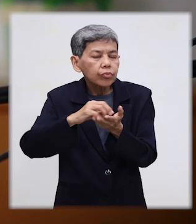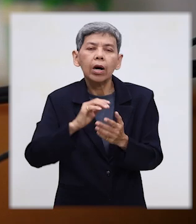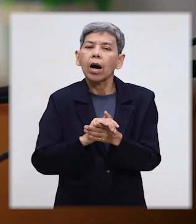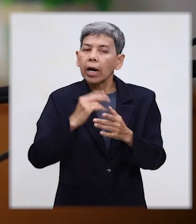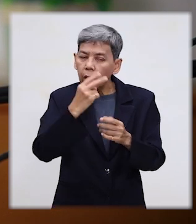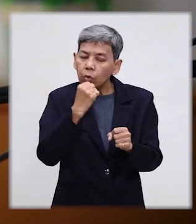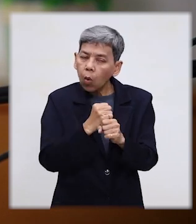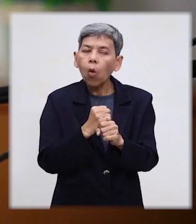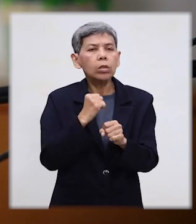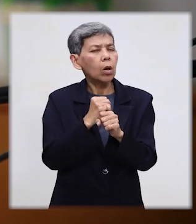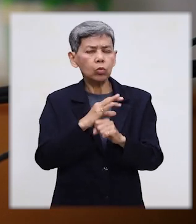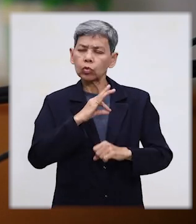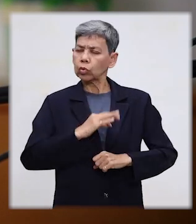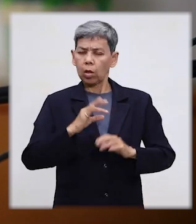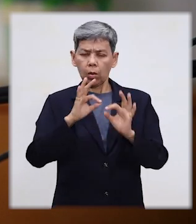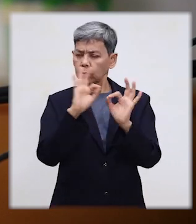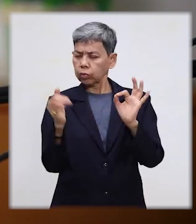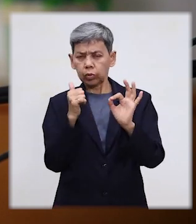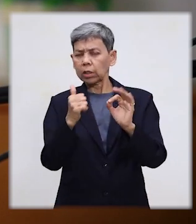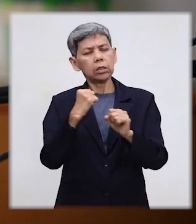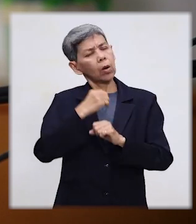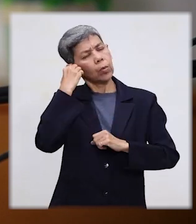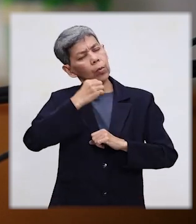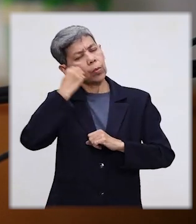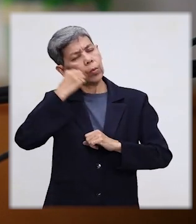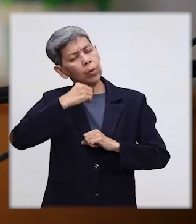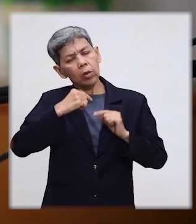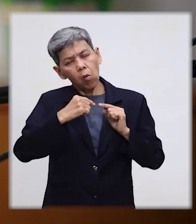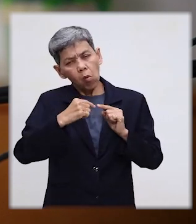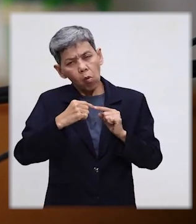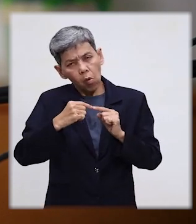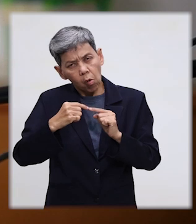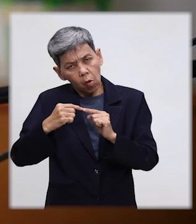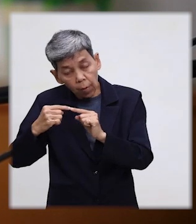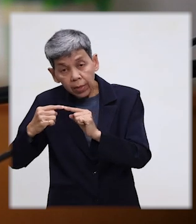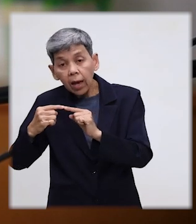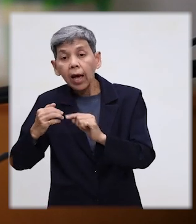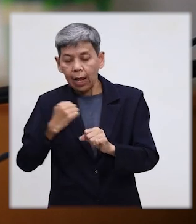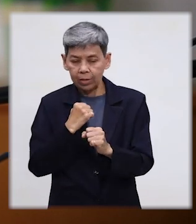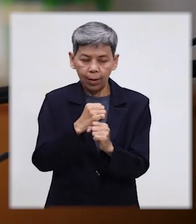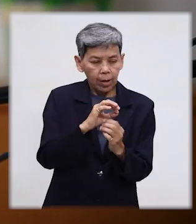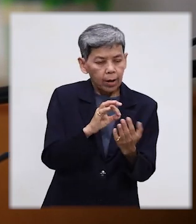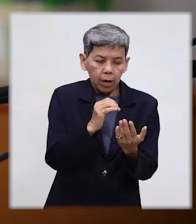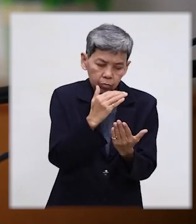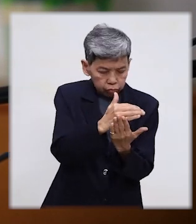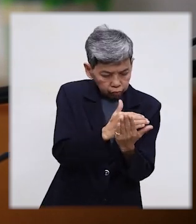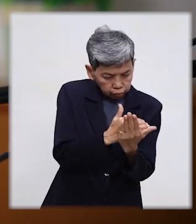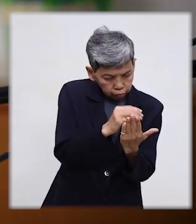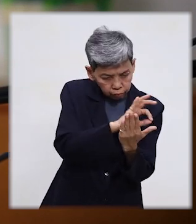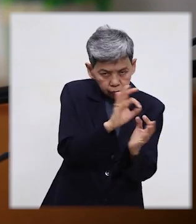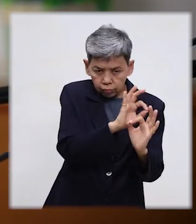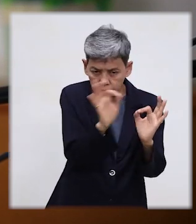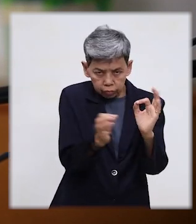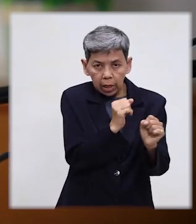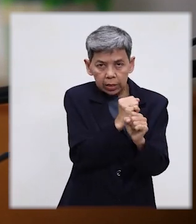คือทางออกหนึ่งก็เลยทำมาตลอดแล้วก็มีโอกาสก็ได้ไปเขียนบทบ้างได้ไปทำอะ